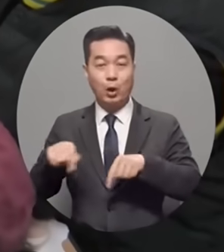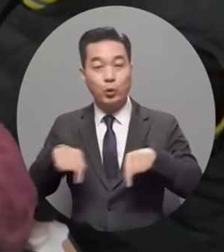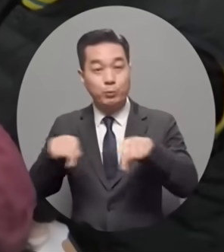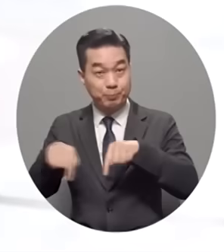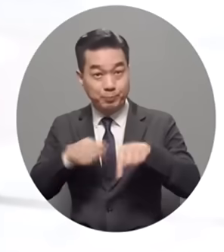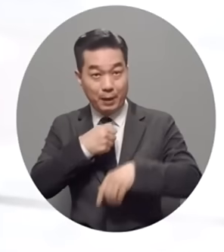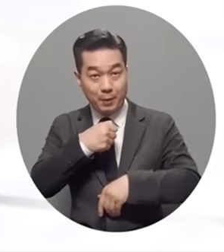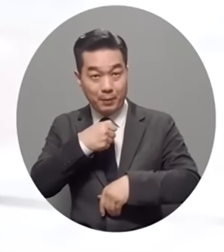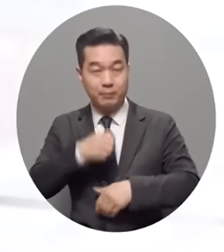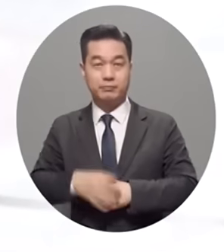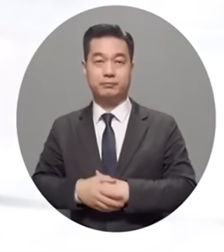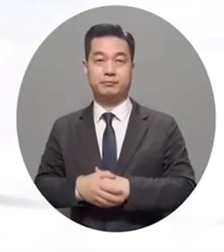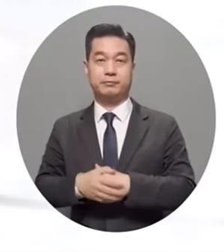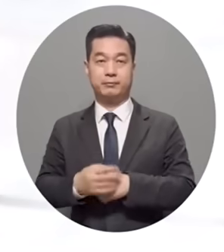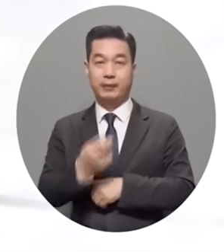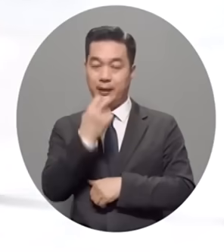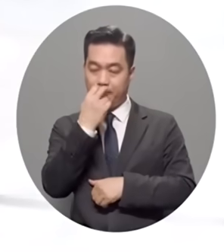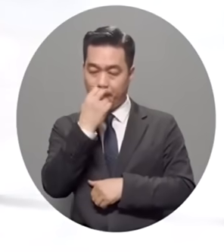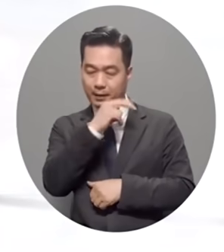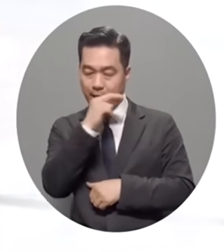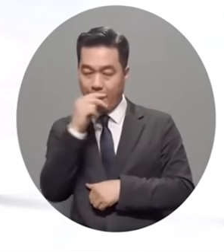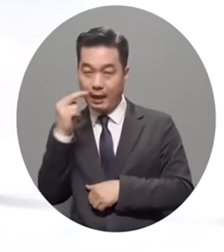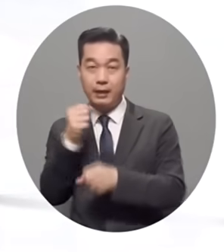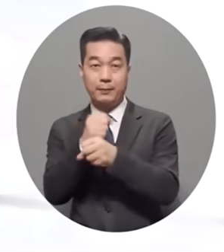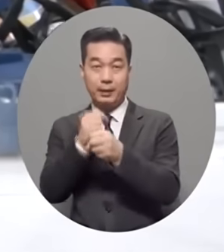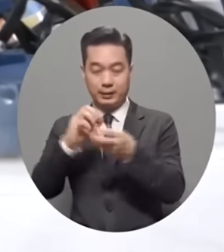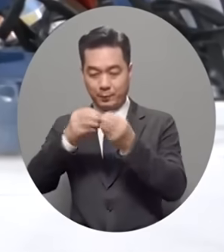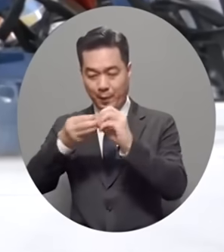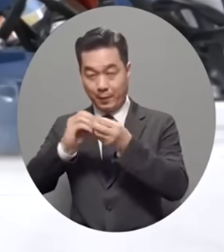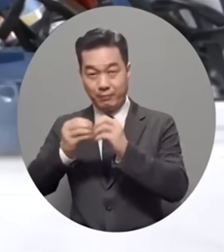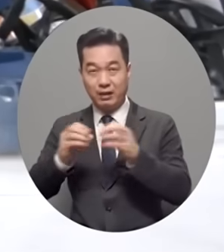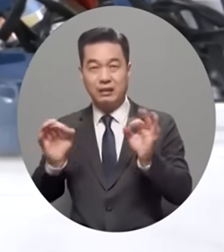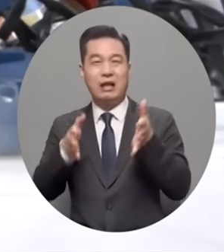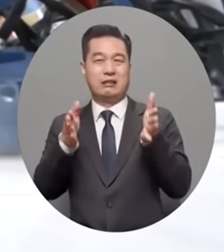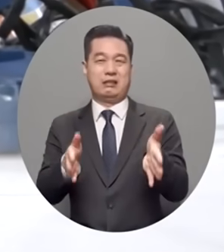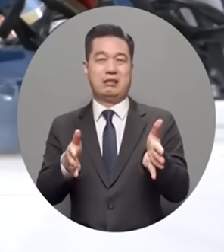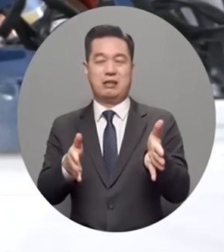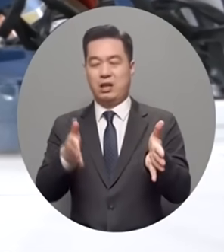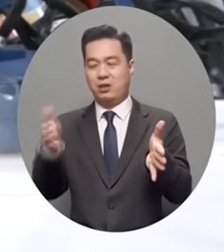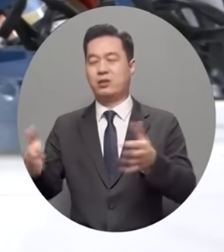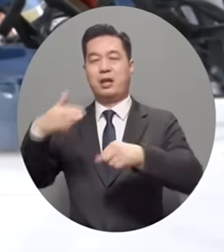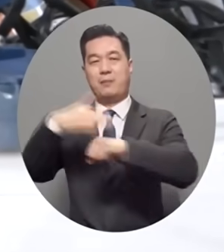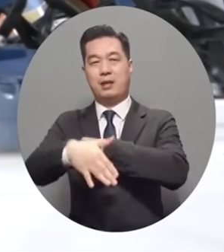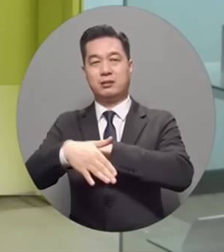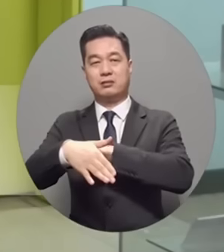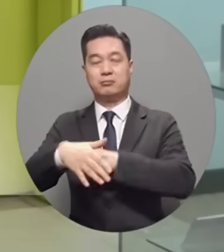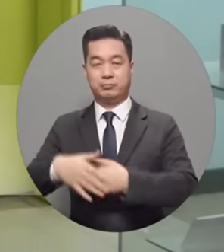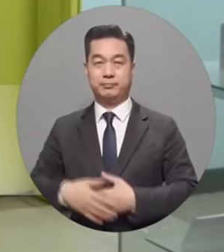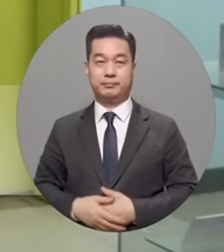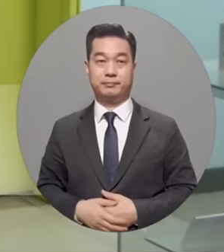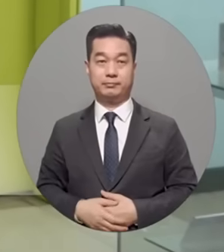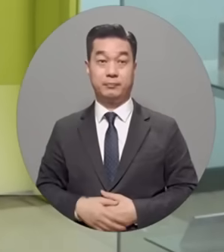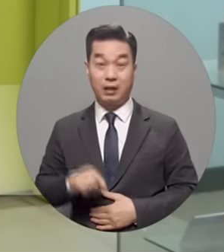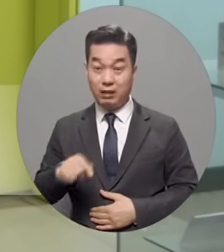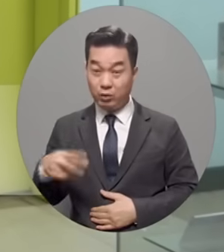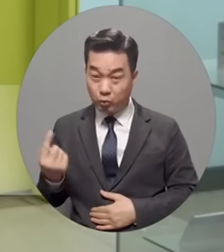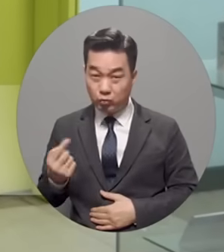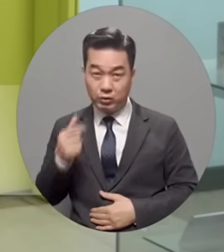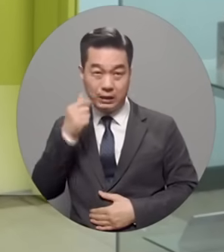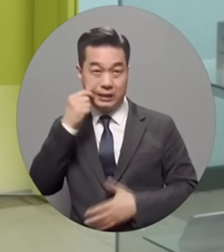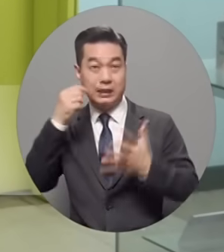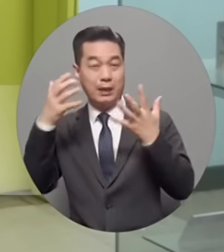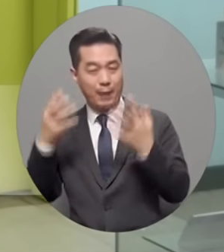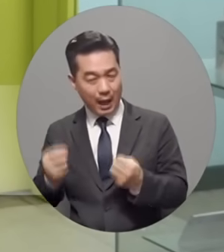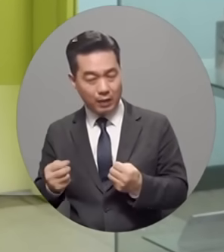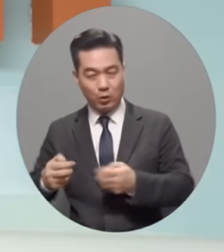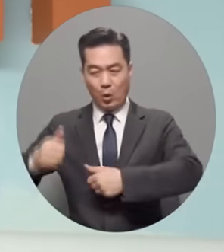다양하지만 역시나 상당수는 단기성 일자리를 연장 계약하는 식으로 운영됩니다. 이마저도 인기가 많고